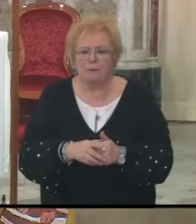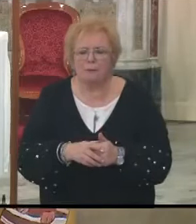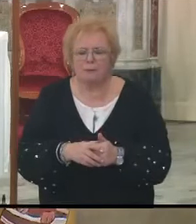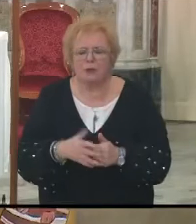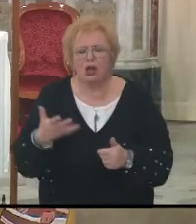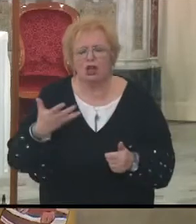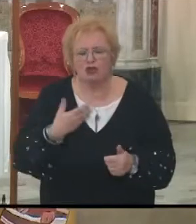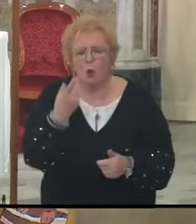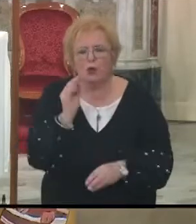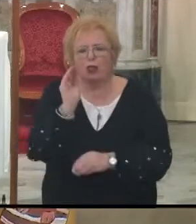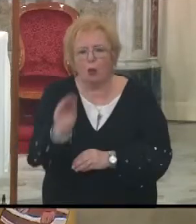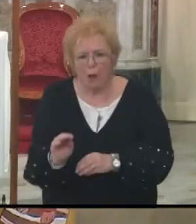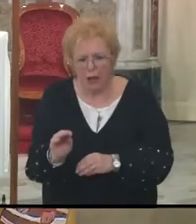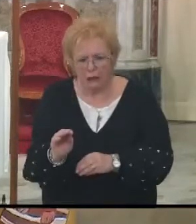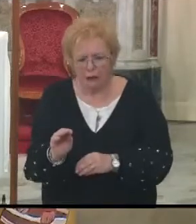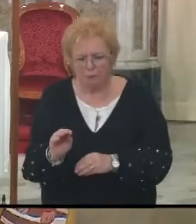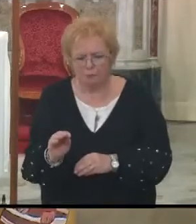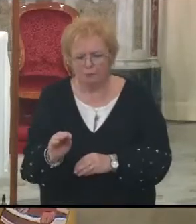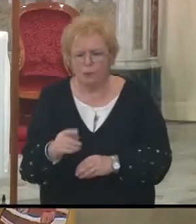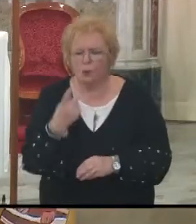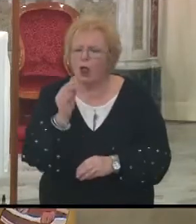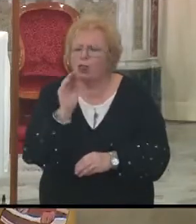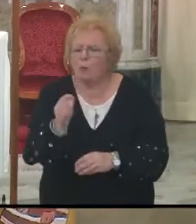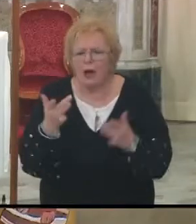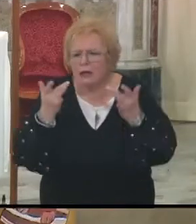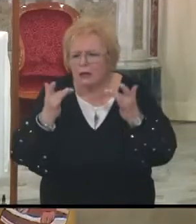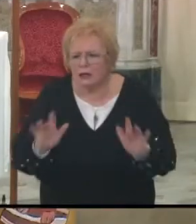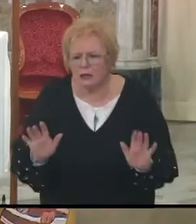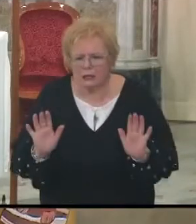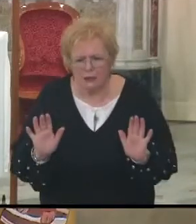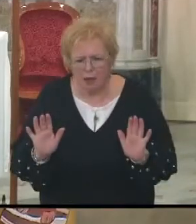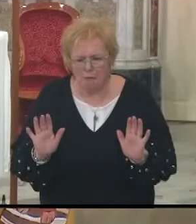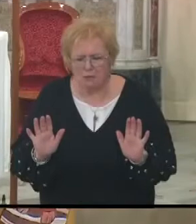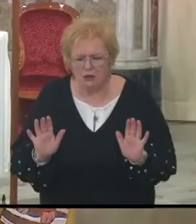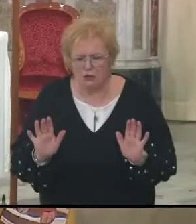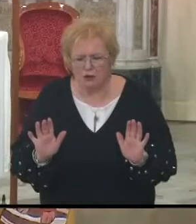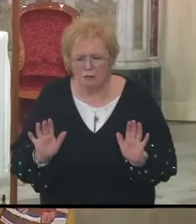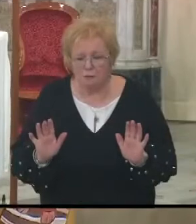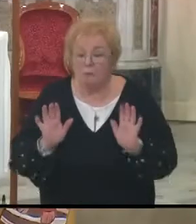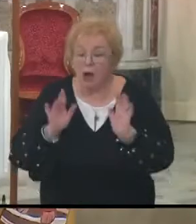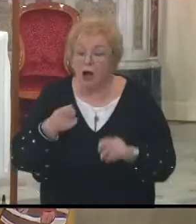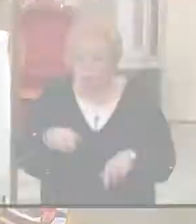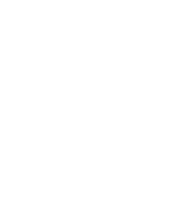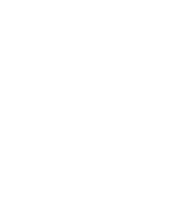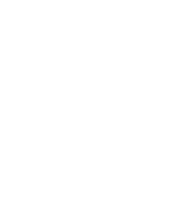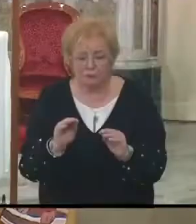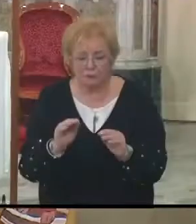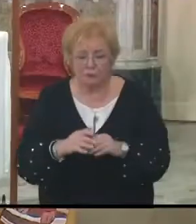domanda una domanda molto semplice ma che ci deve far molto riflettere